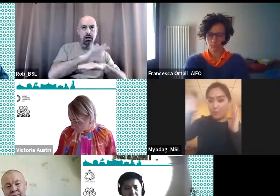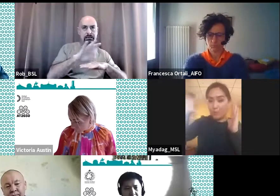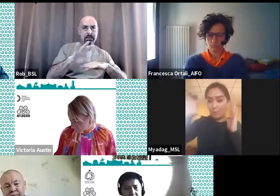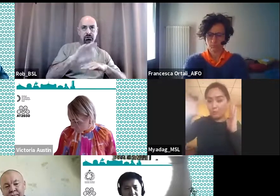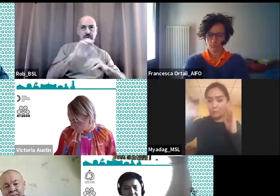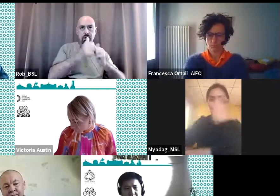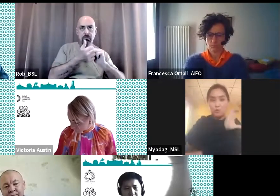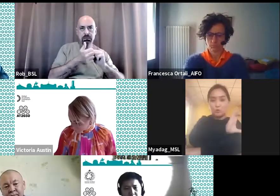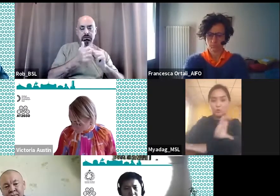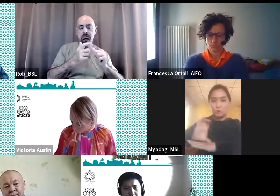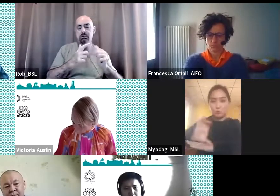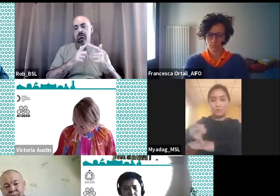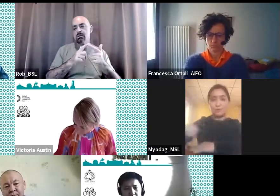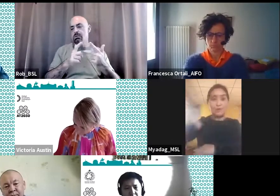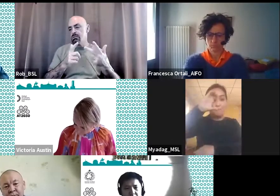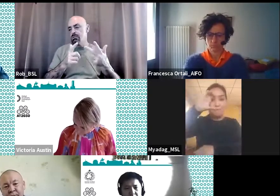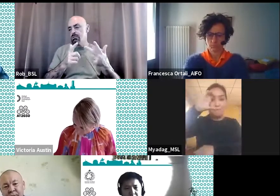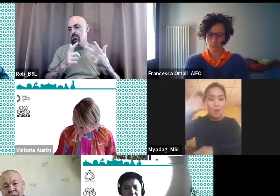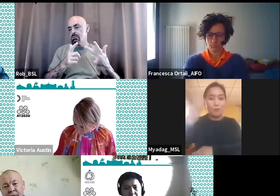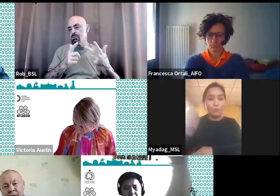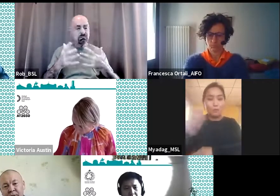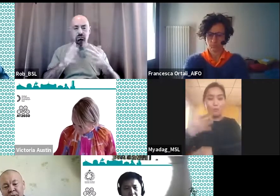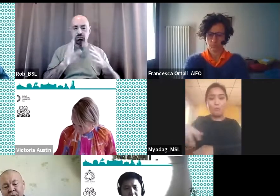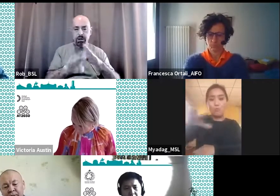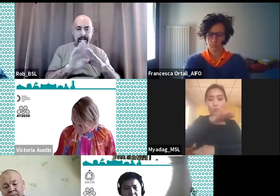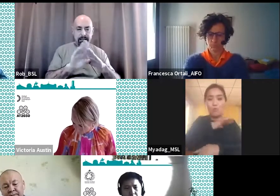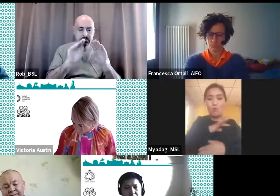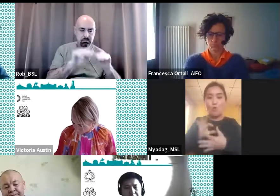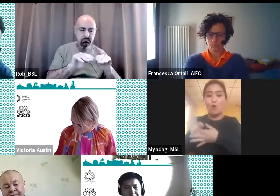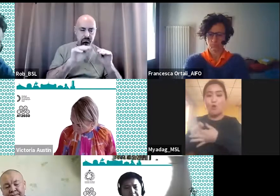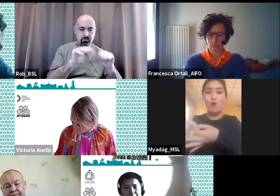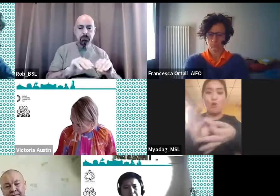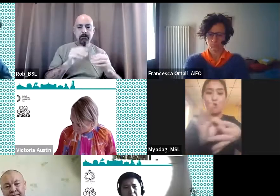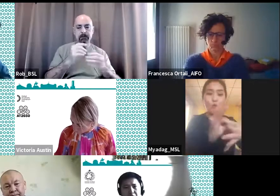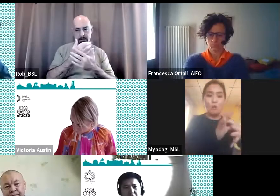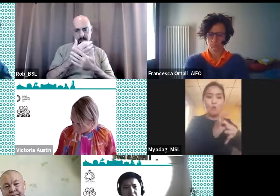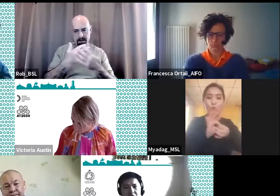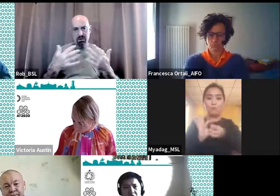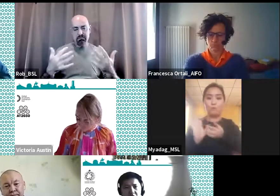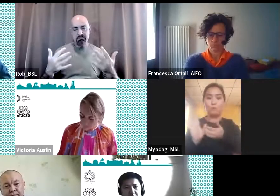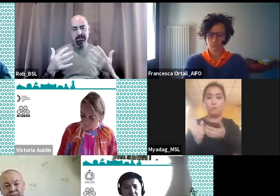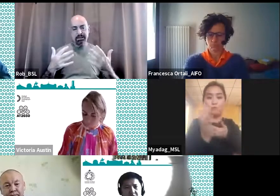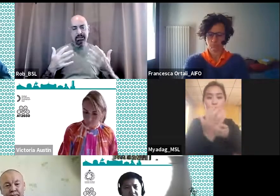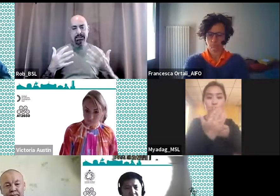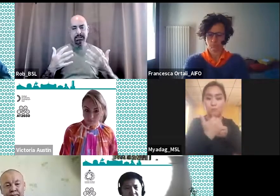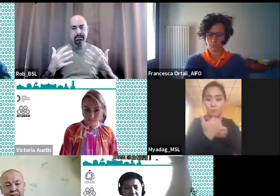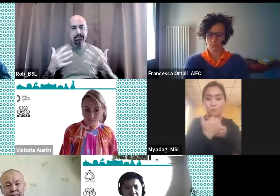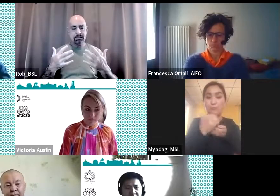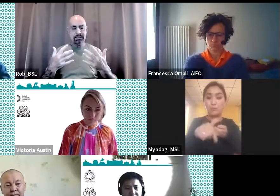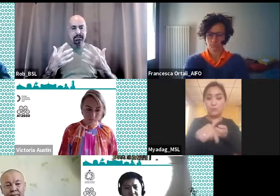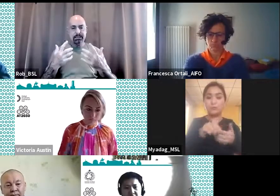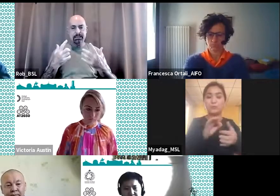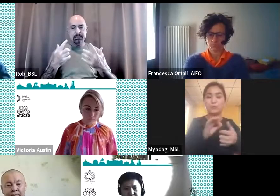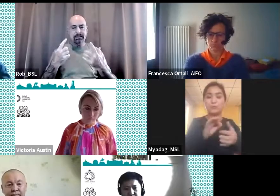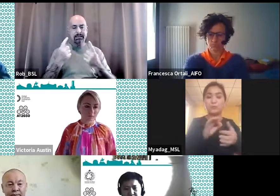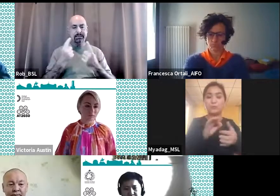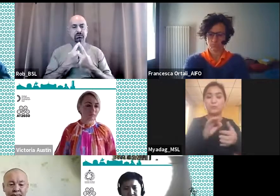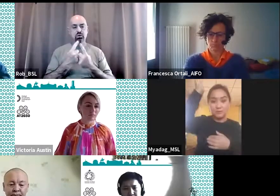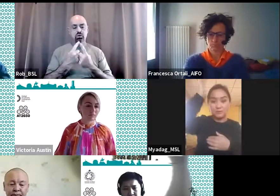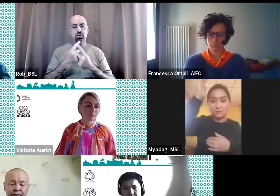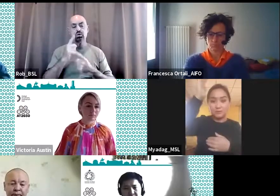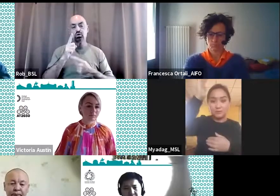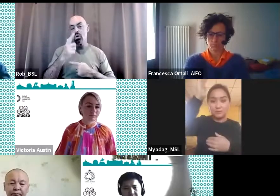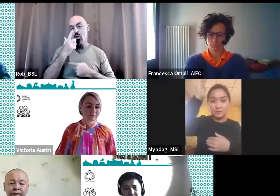тэр хамааралтай талууд бүгдээрээ л тэр юунд хэтийн зорилго алсын хараанд нэгдэж ажиллах